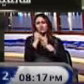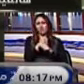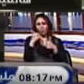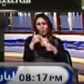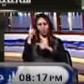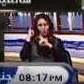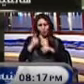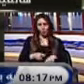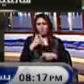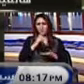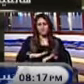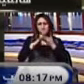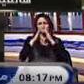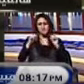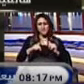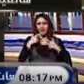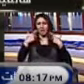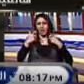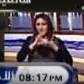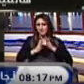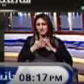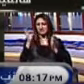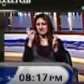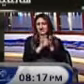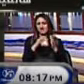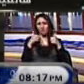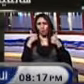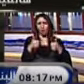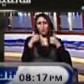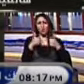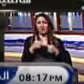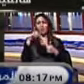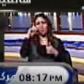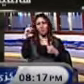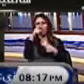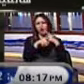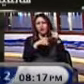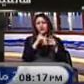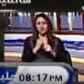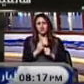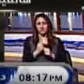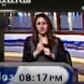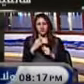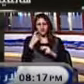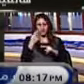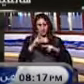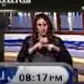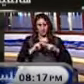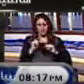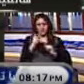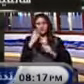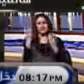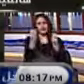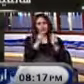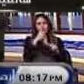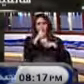الطمأنين في نفس الرئيس. هل كان في مؤيدين اخرين للرئيس السابق في الجلسه؟ كان في مؤيدين،